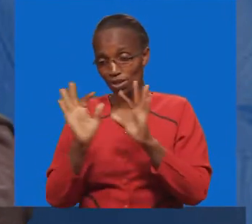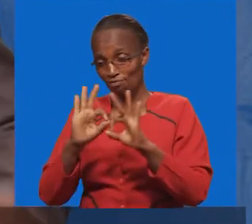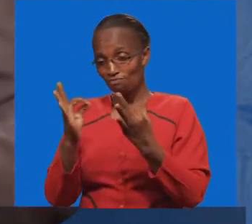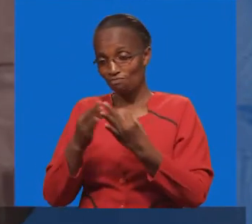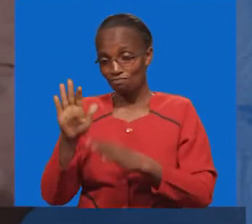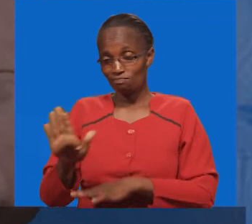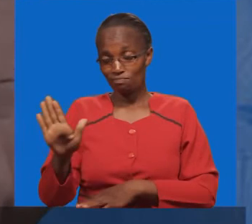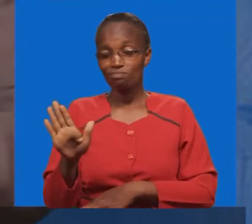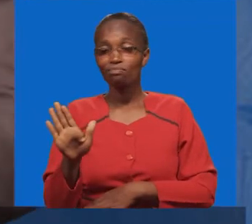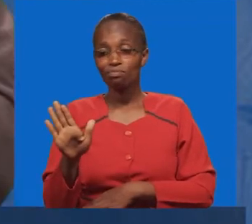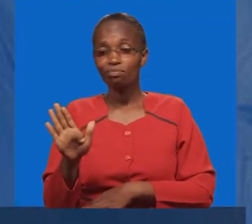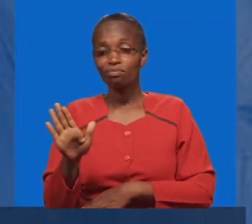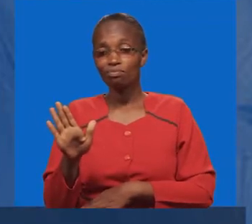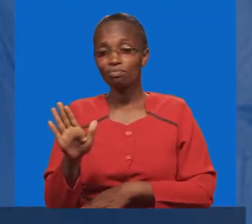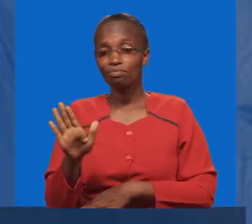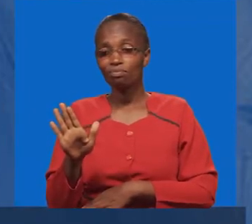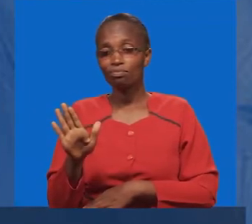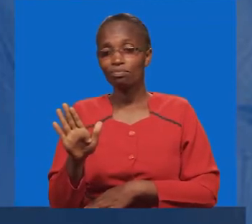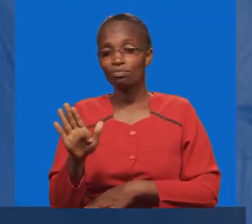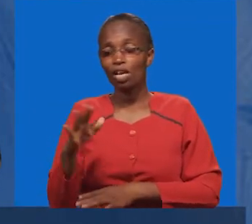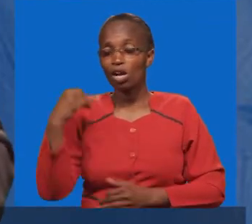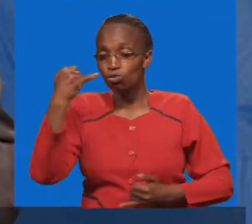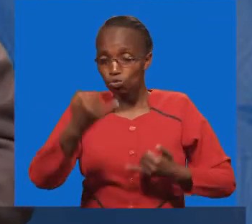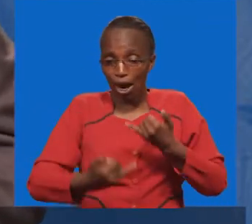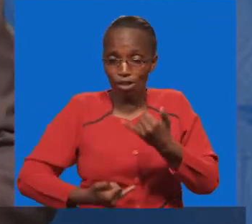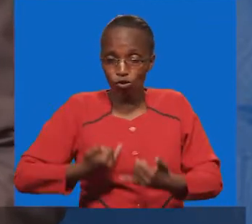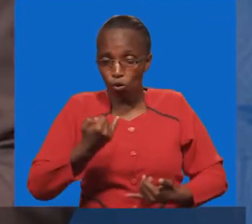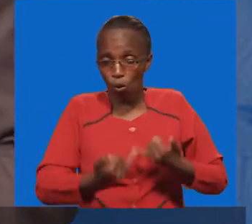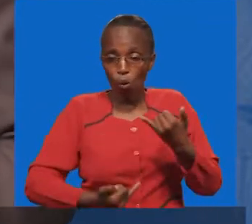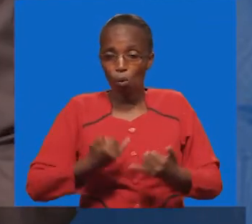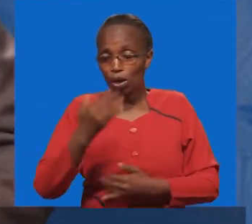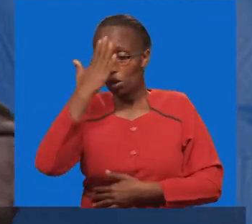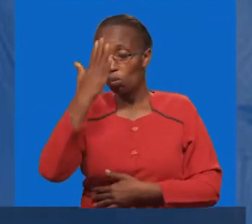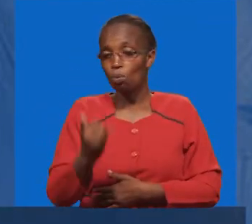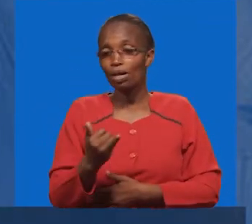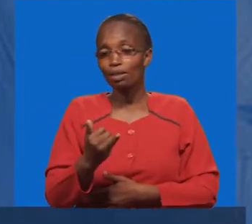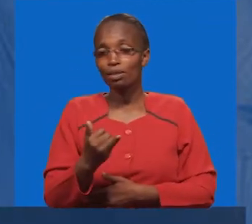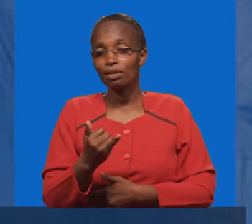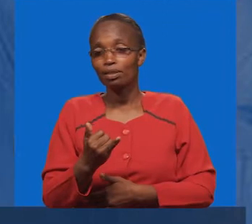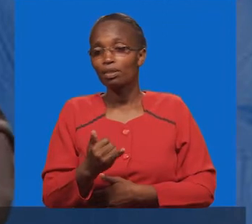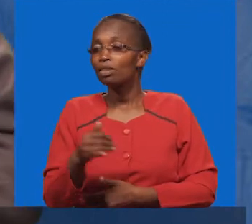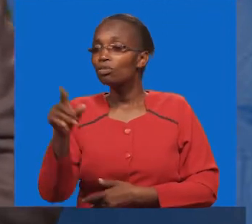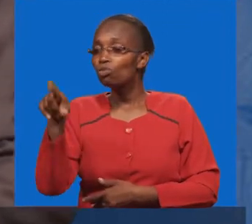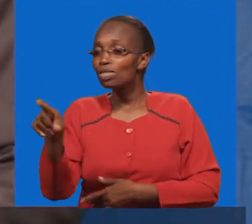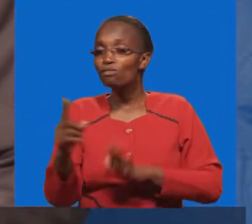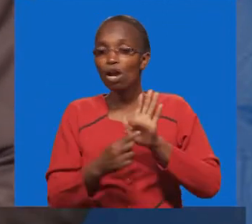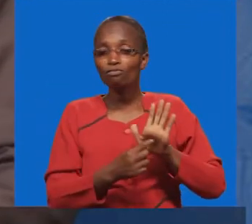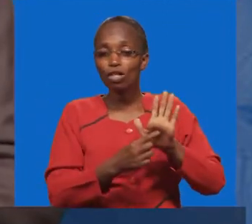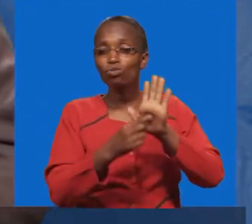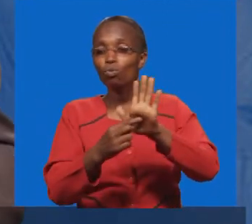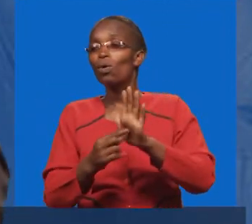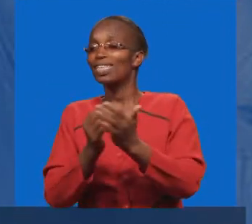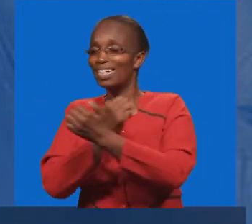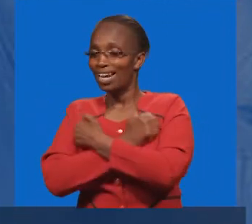unatoka pale unaenda matembezi na familia yako ili kaweze kufurahia, because you are the man of the